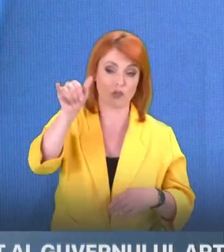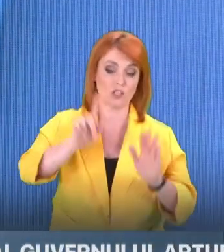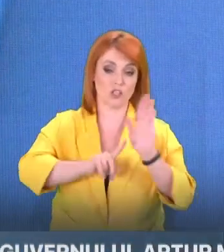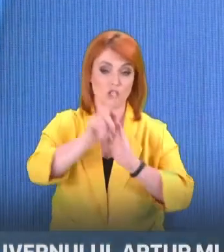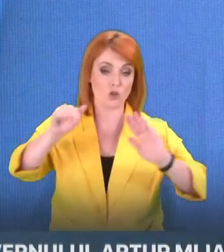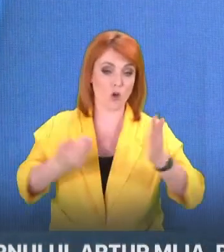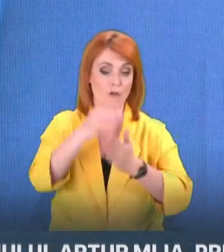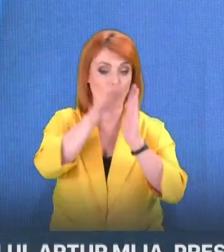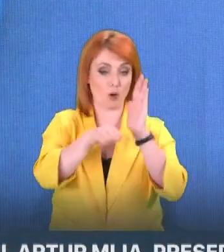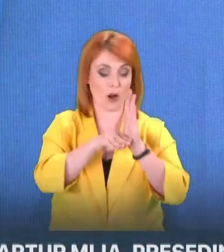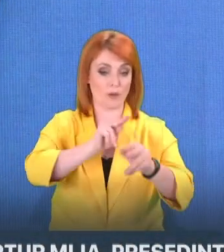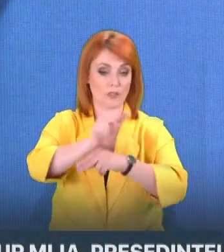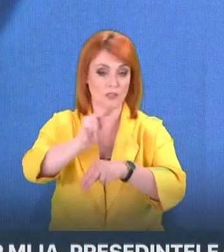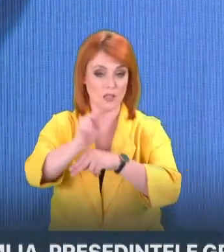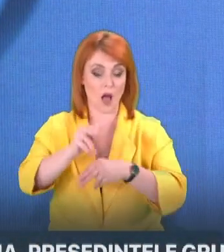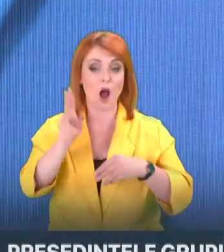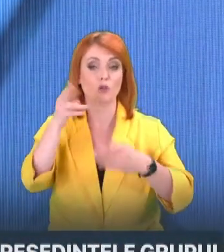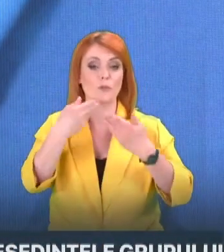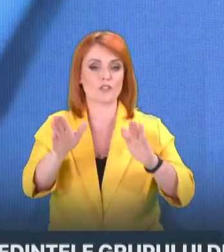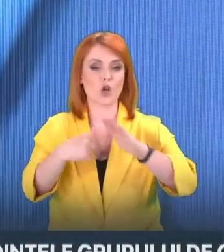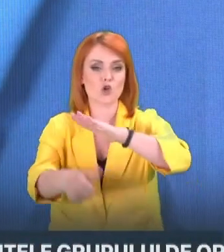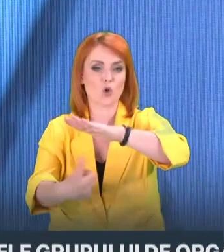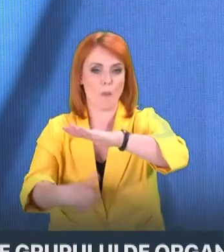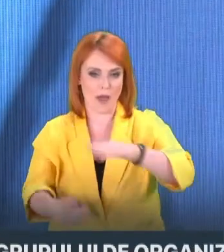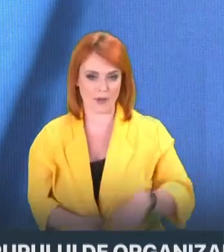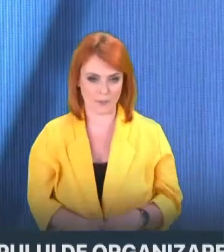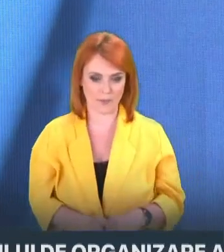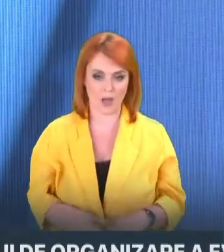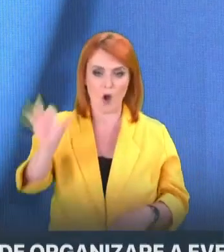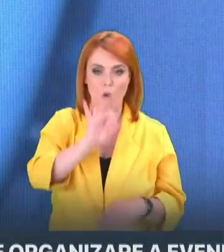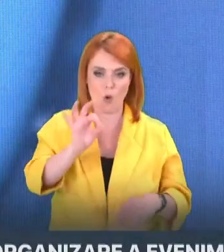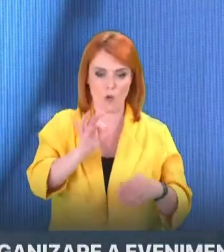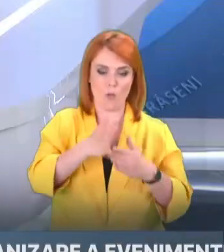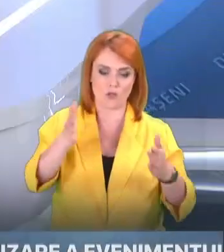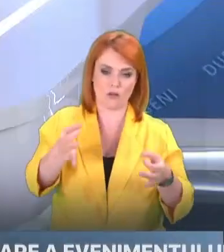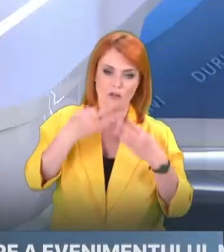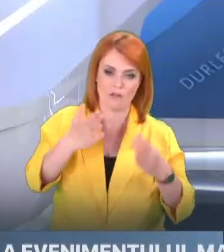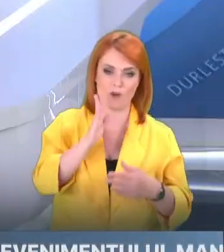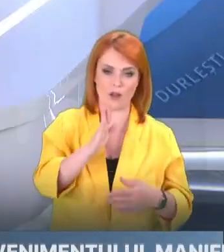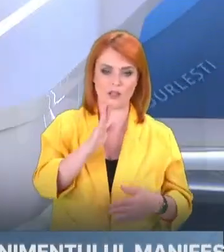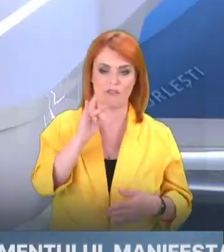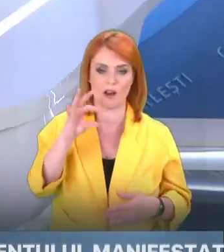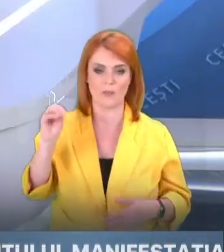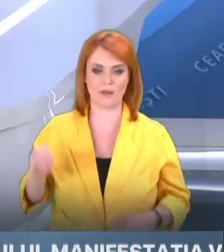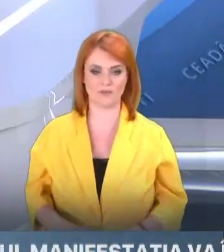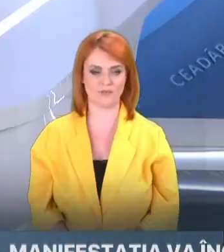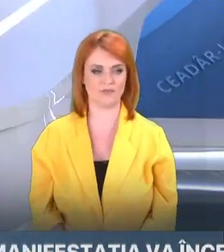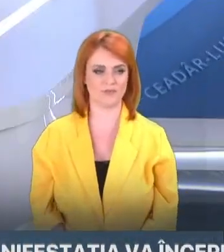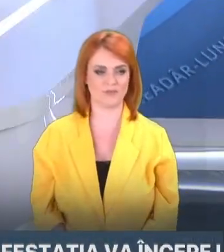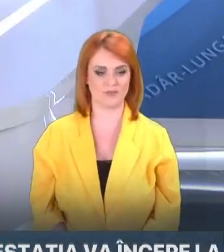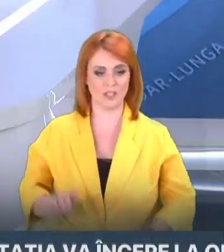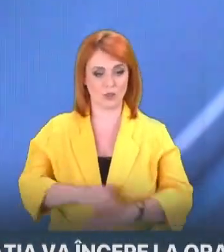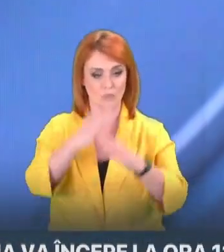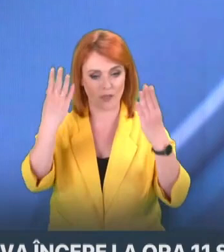instruire ale absolvenților șomeri. Mai multe la acest subiect aflăm de la Violeta Vrabie, coordonator de programe OIM. Bună ziua și bine ați venit la